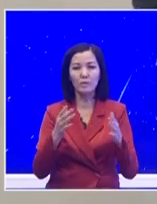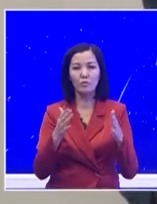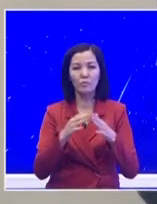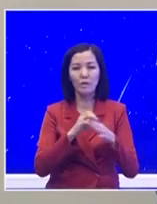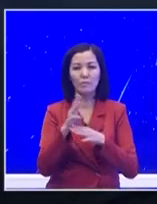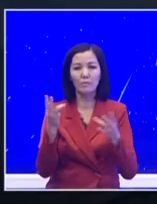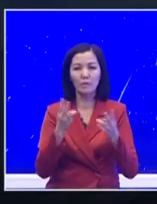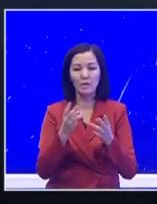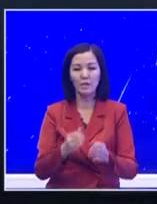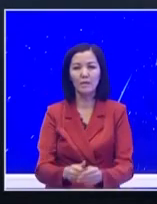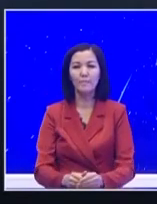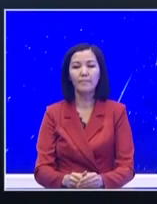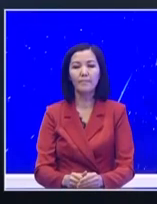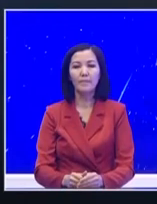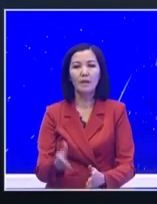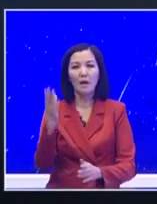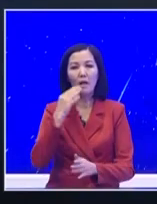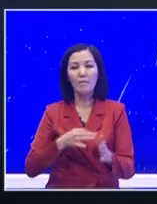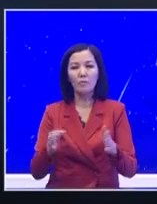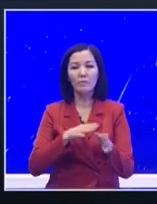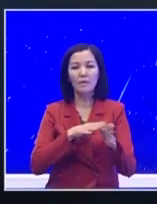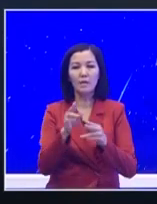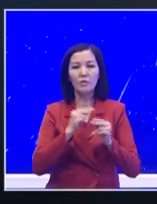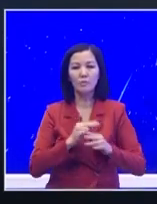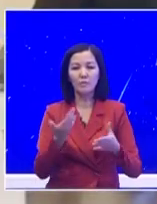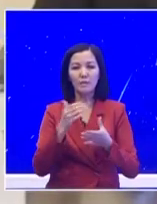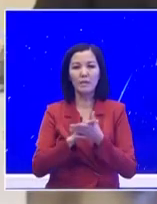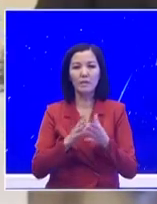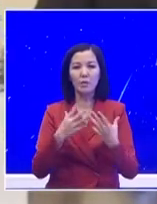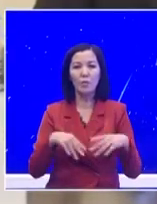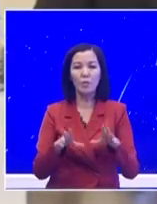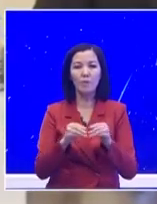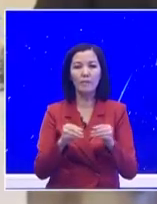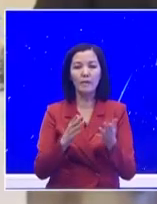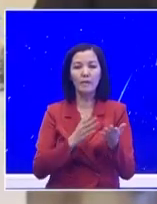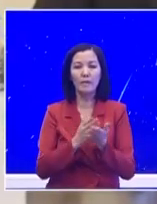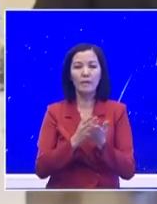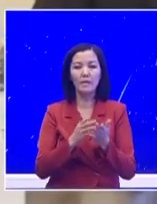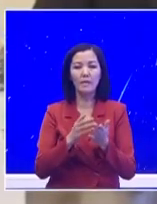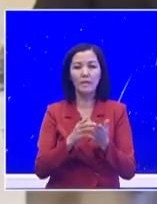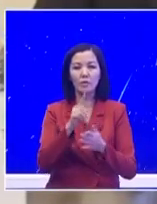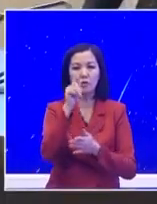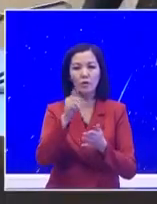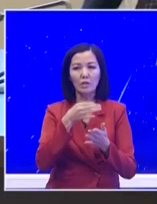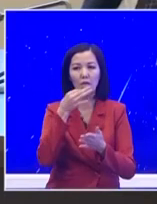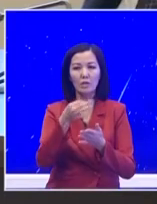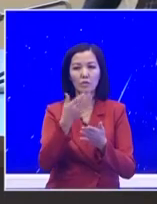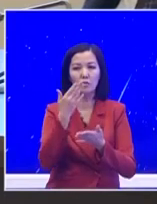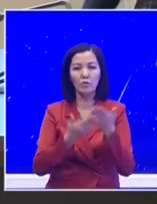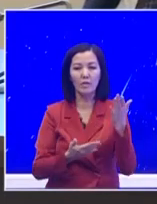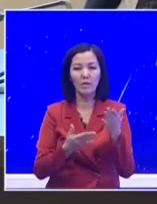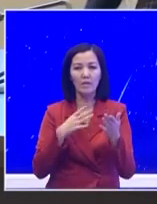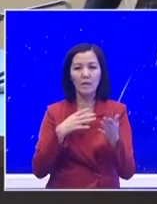керек. Облыста атқарылып жатқан жұмыстармен танысқан қоғамдық кеңес мүшелері көкейтесті сауалдарын қойды. Маңызды мәселенің